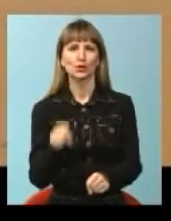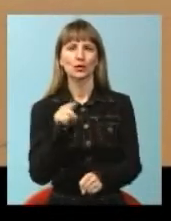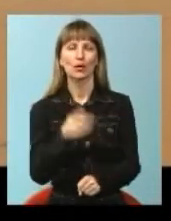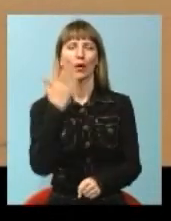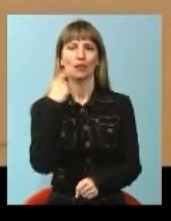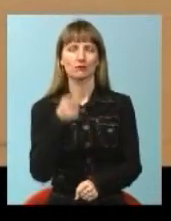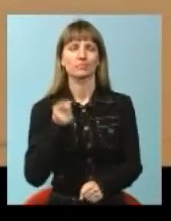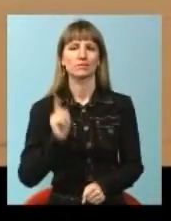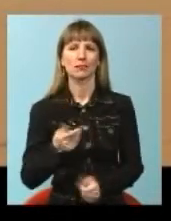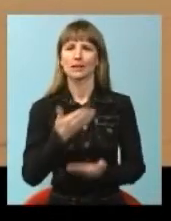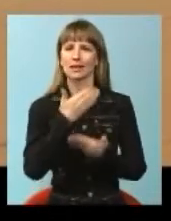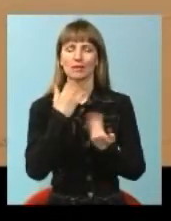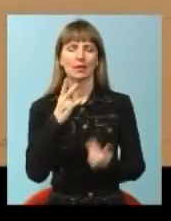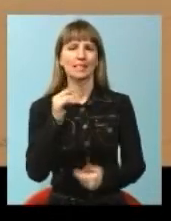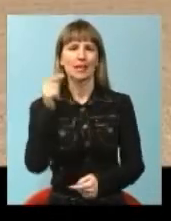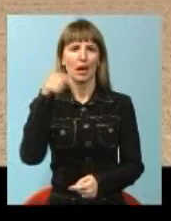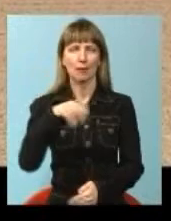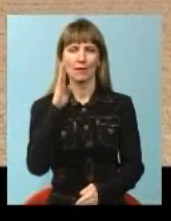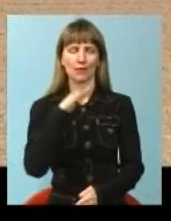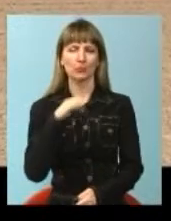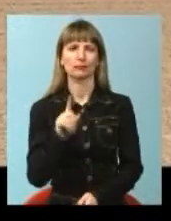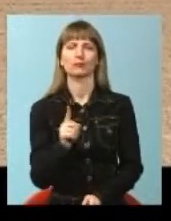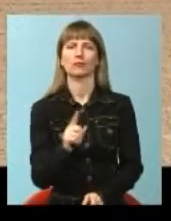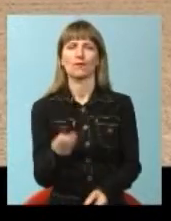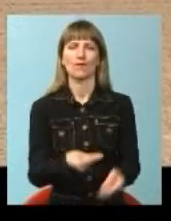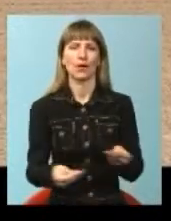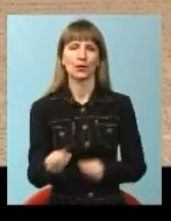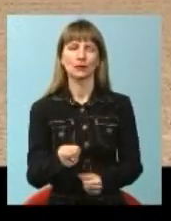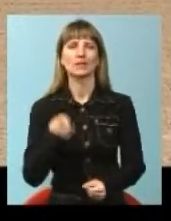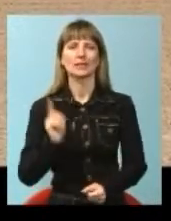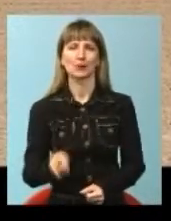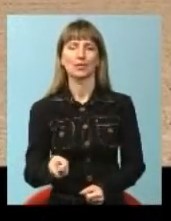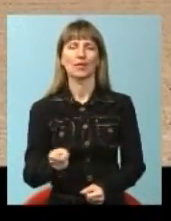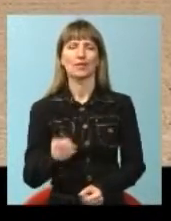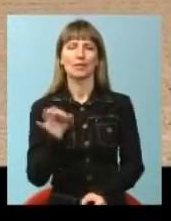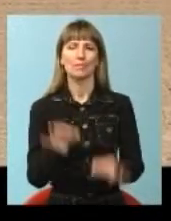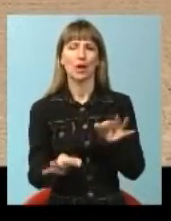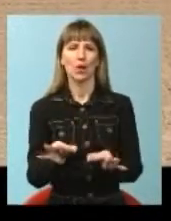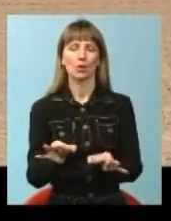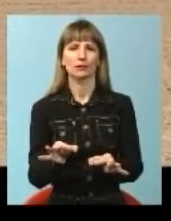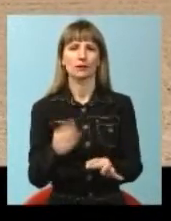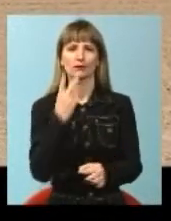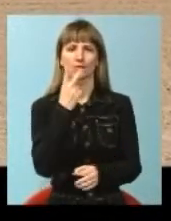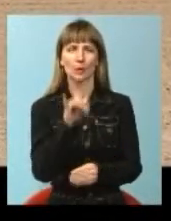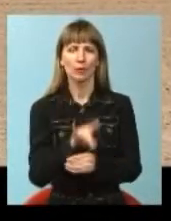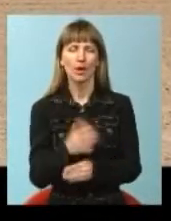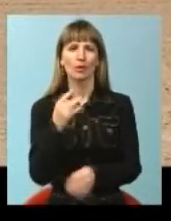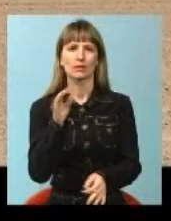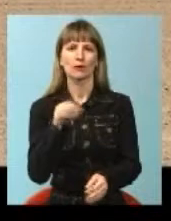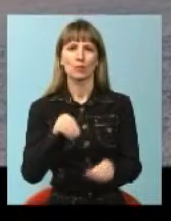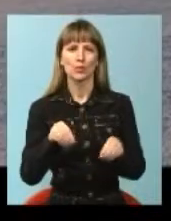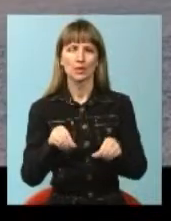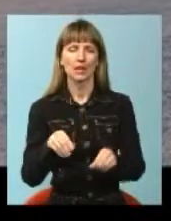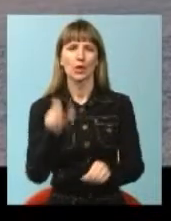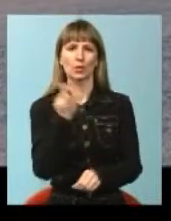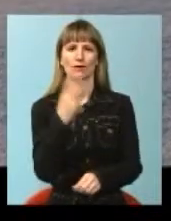коли там насправді немає ані краплі води. В чому ж фокус? Насправді ця природна ілюзія, коли у пустелі людина бачить